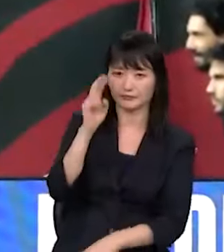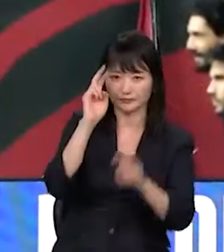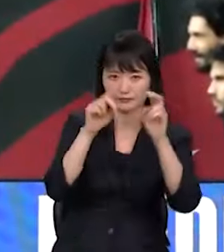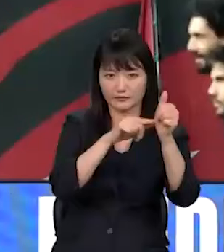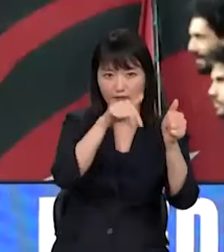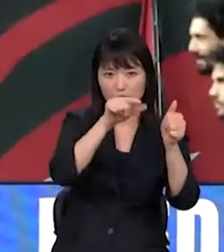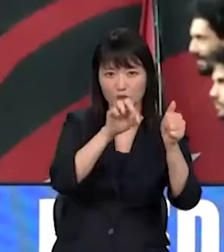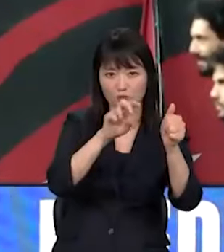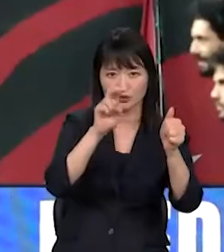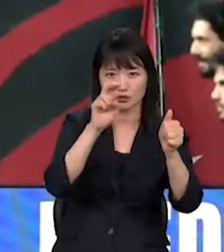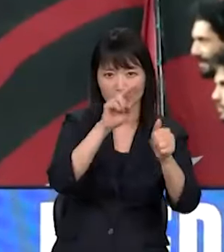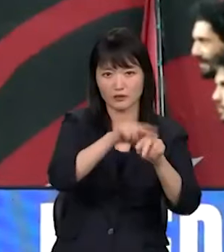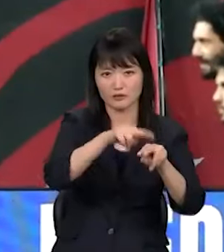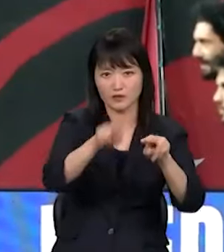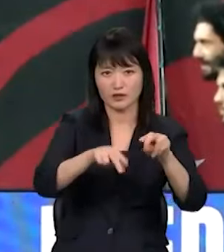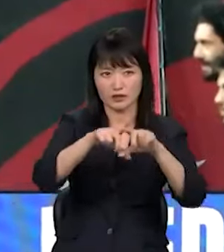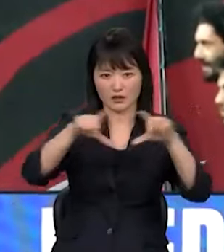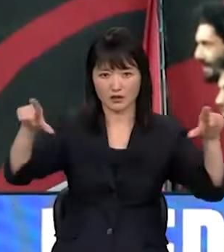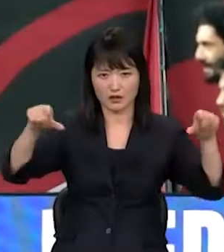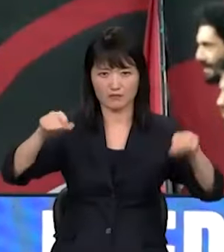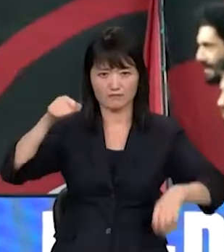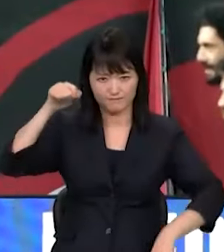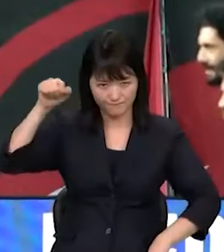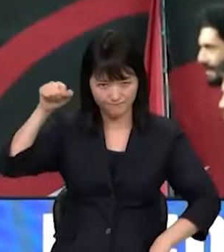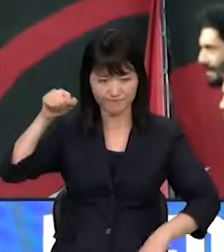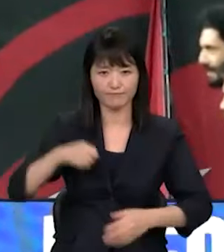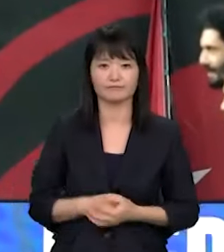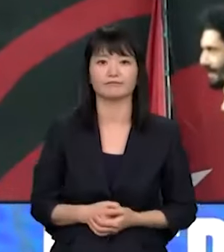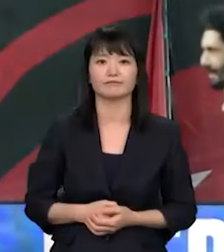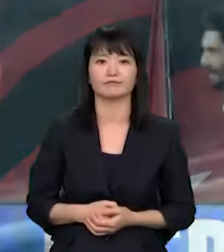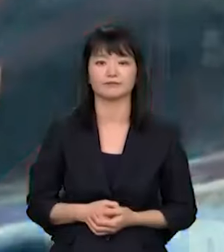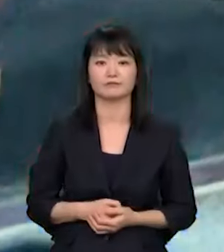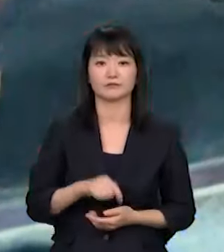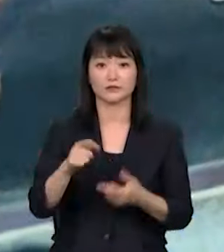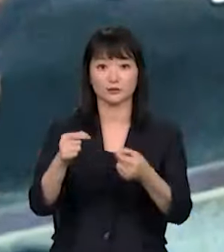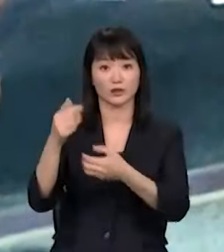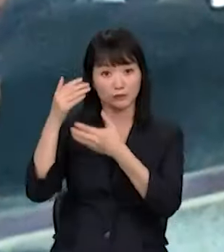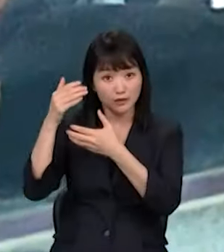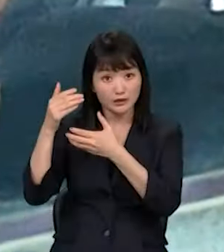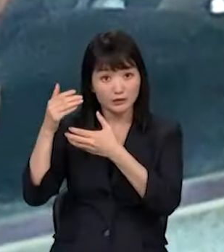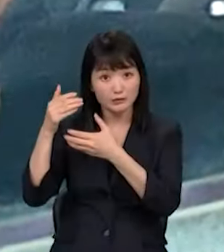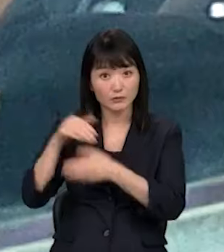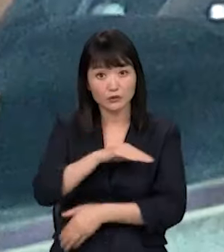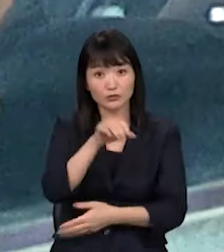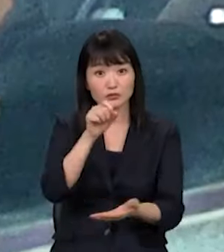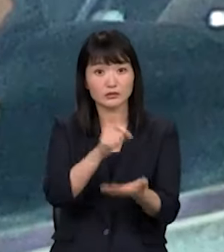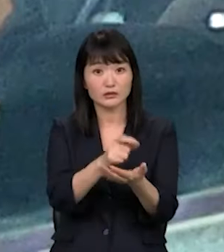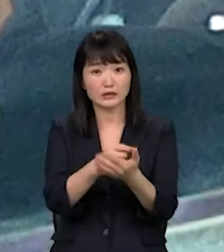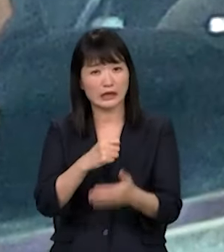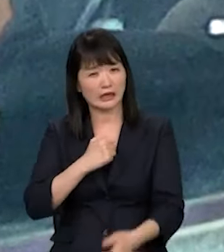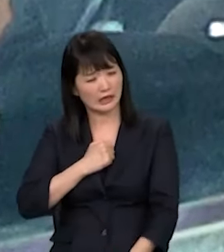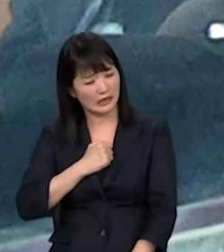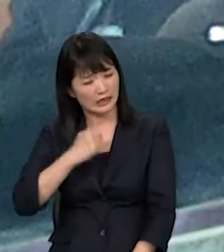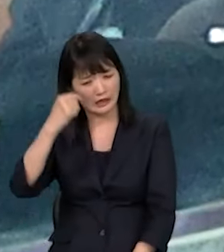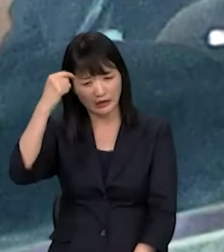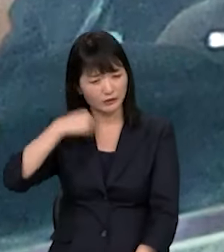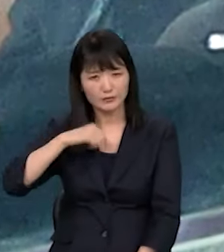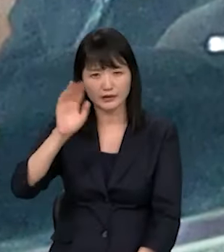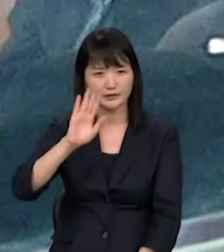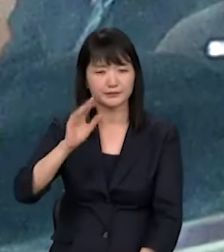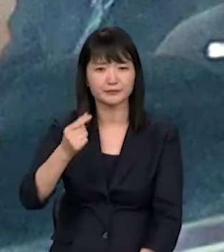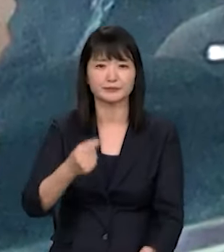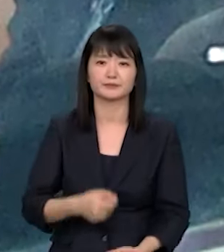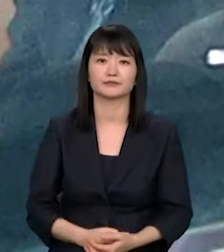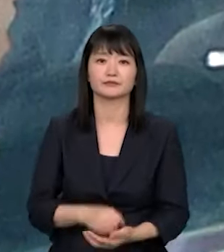회장 물러나라는 걸개까지 내걸기도 했죠. 그런데 이렇게 팬들만 우리 축구에 대한 답답함을 느끼는 건 아닌 것